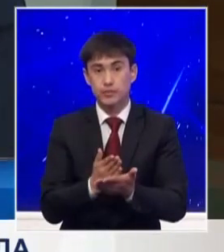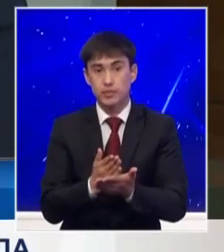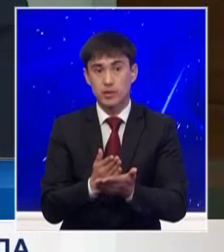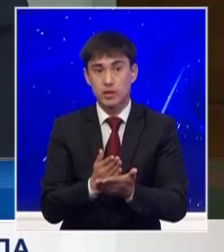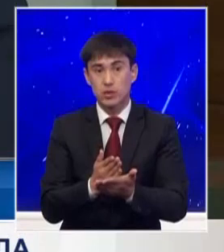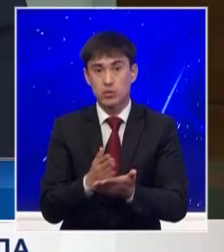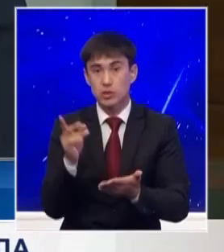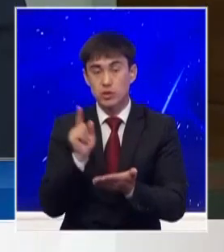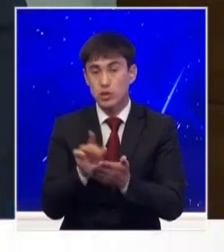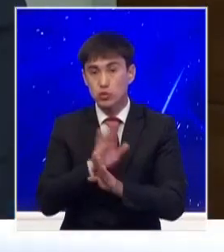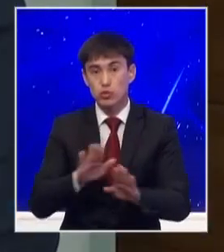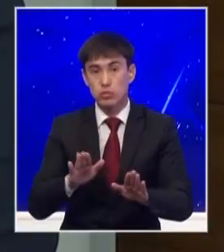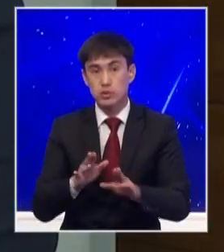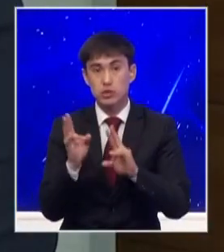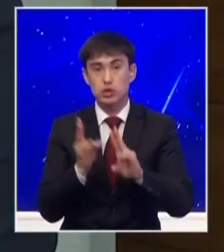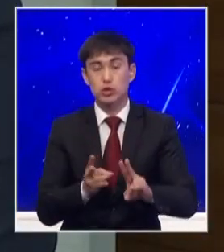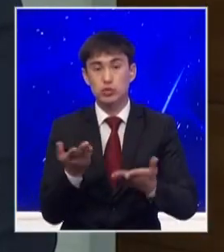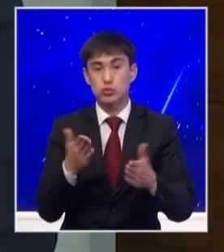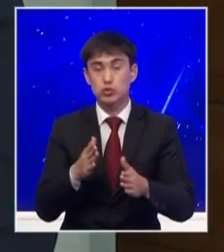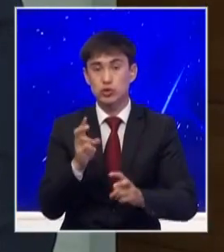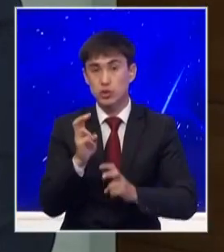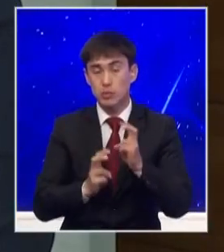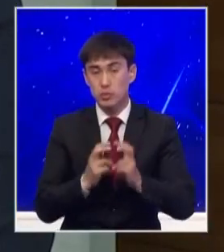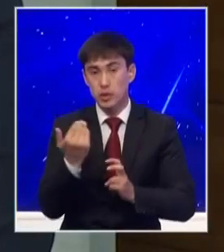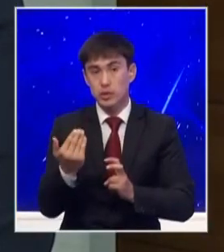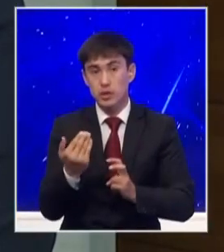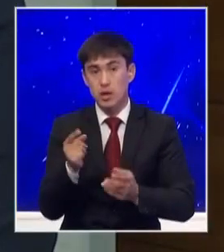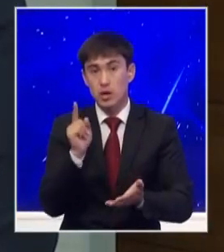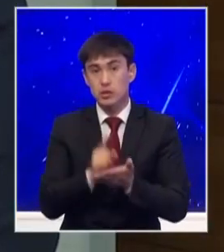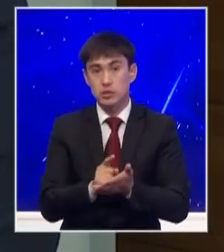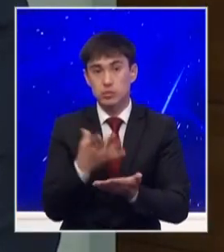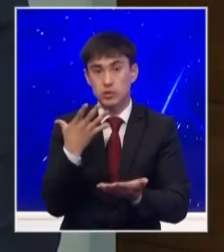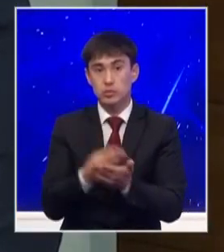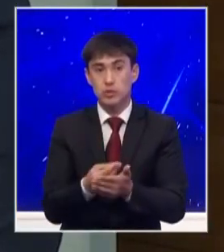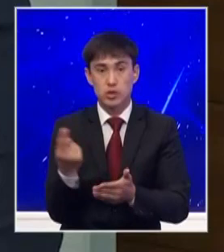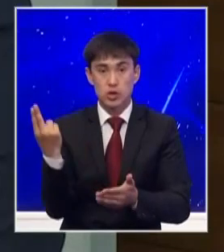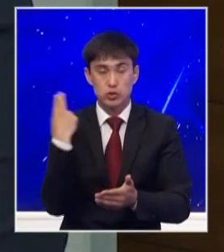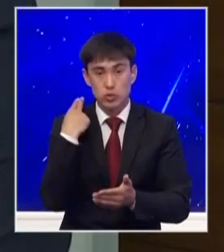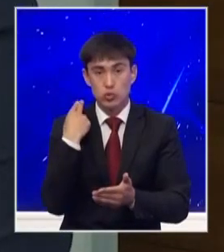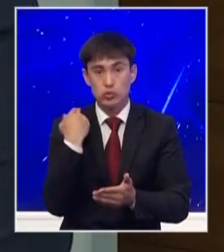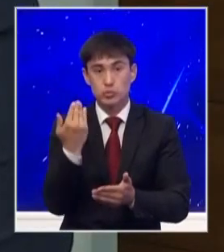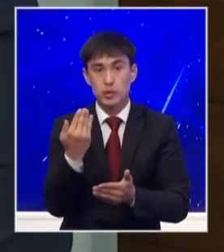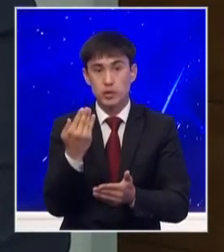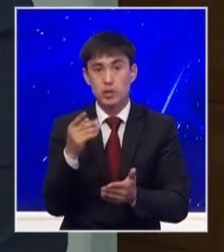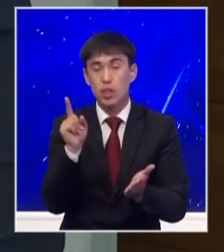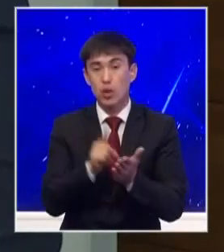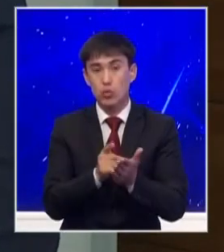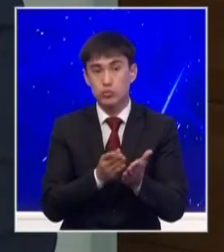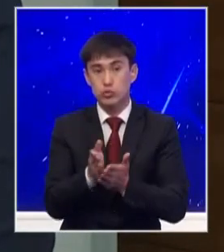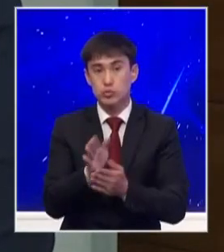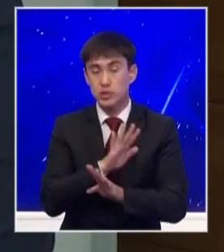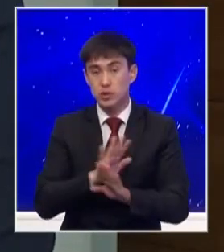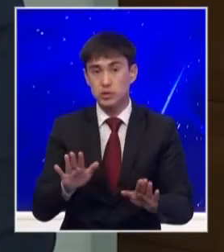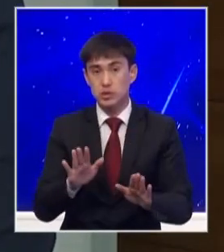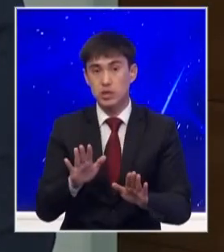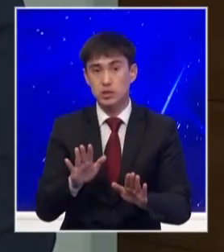У них не должны быть несчастные случаи на предприятии. Они должны иметь задолженности перед налоговыми службами.